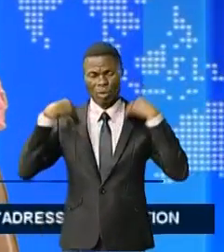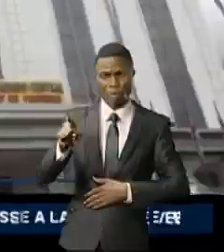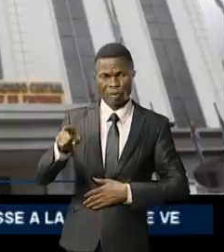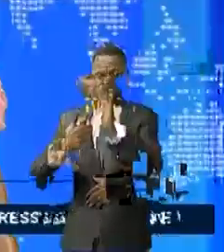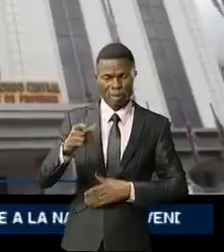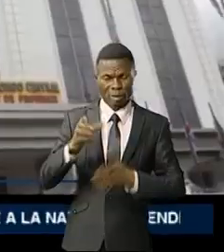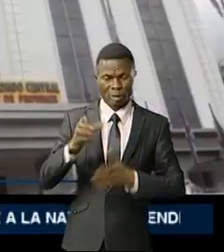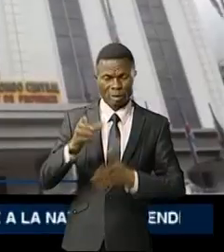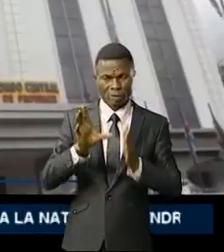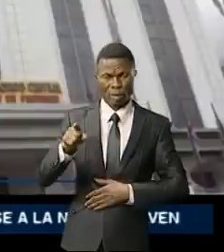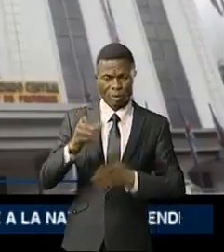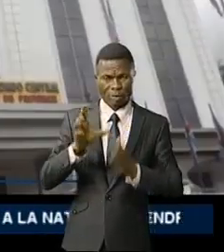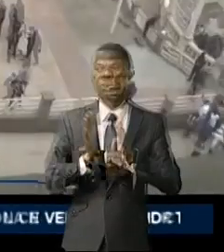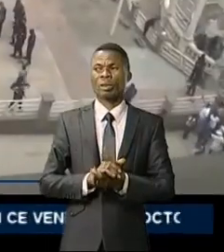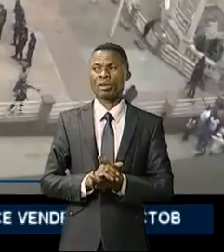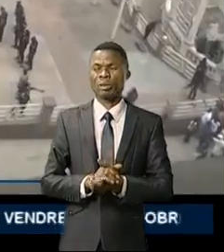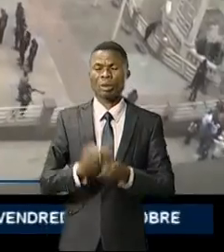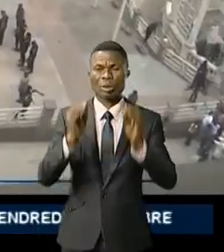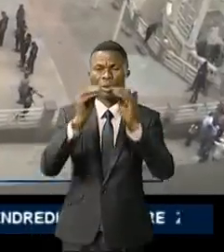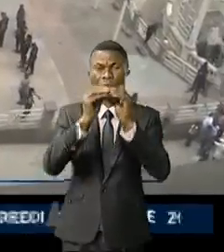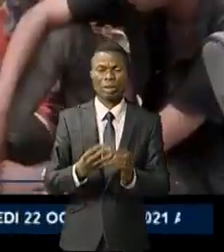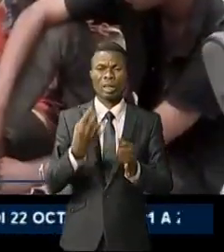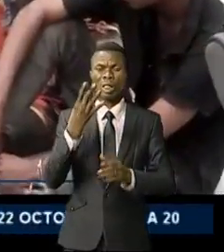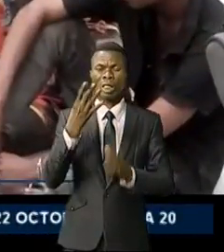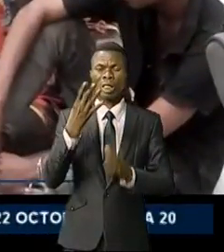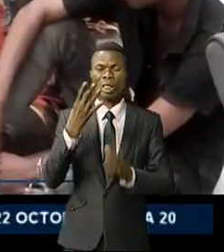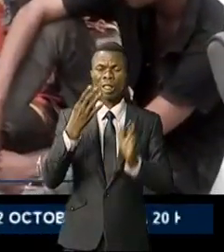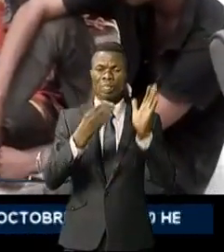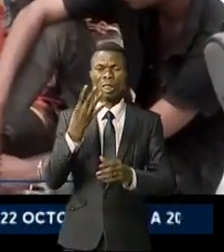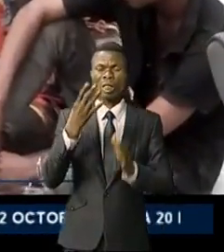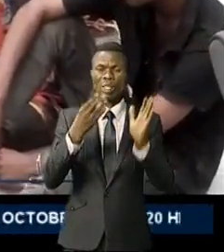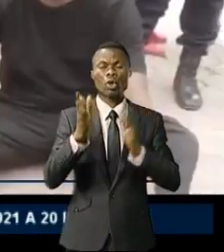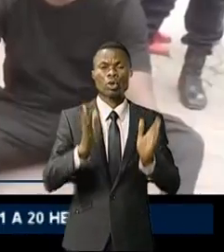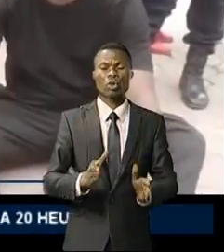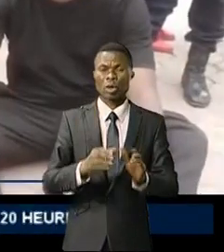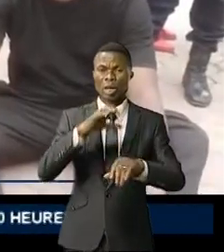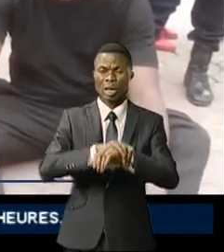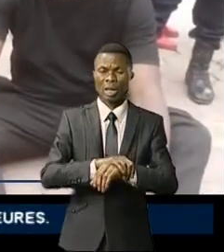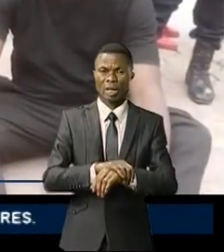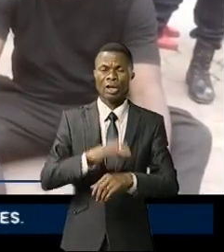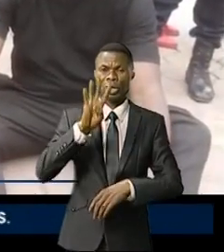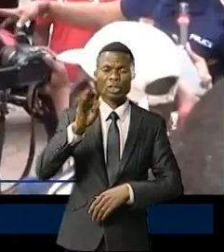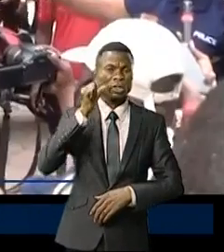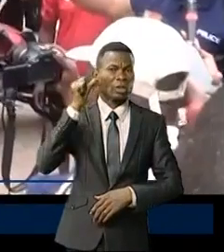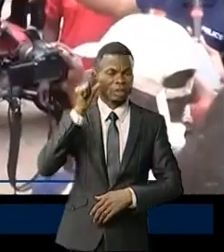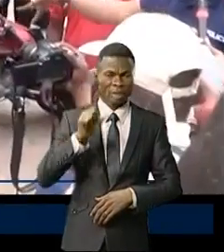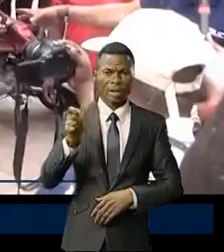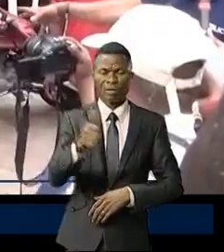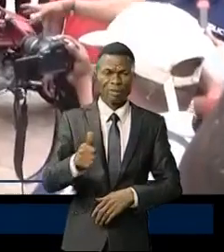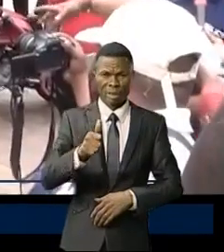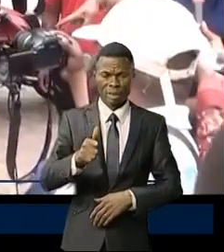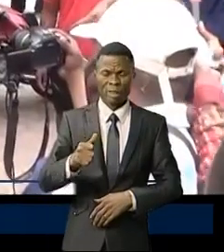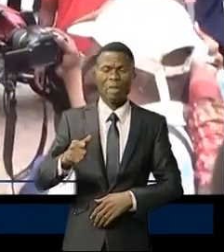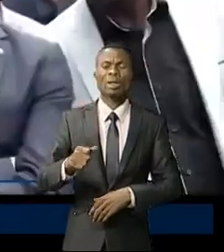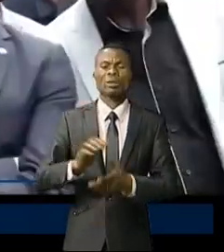province. C'était au total 9 présumés criminels qui ont été ce jeudi 21 octobre auprès du gouverneur des provinces ad